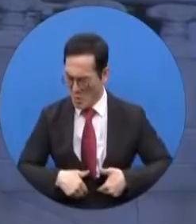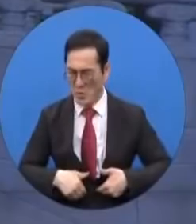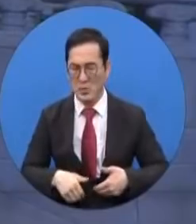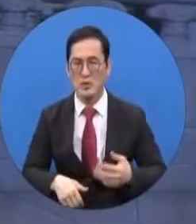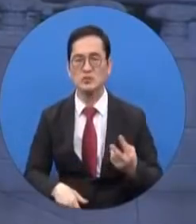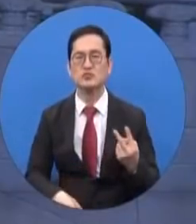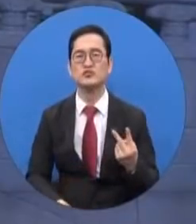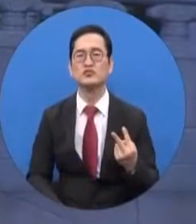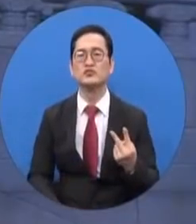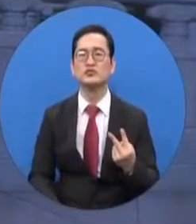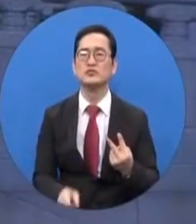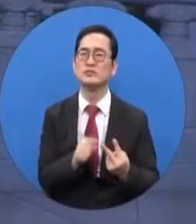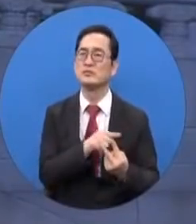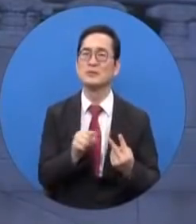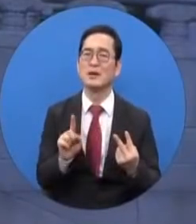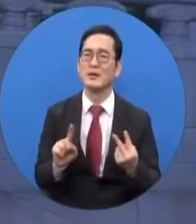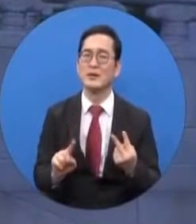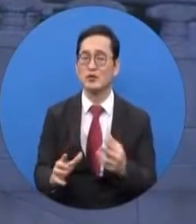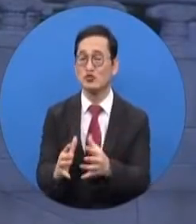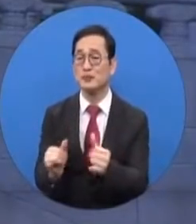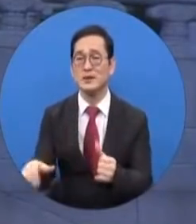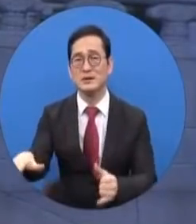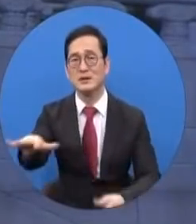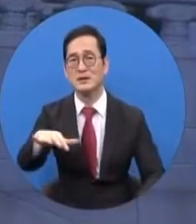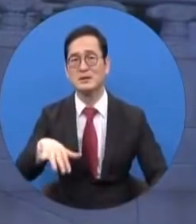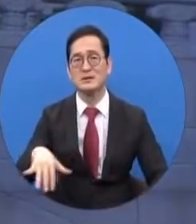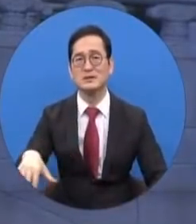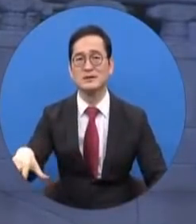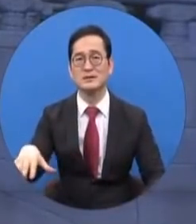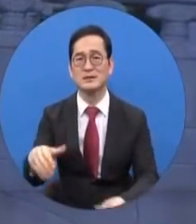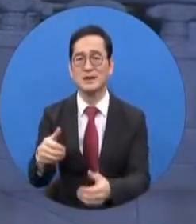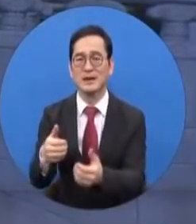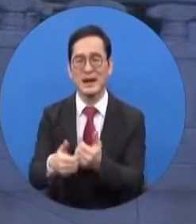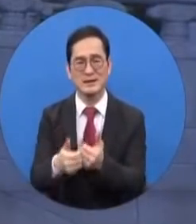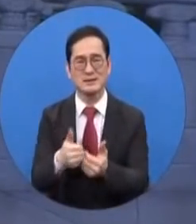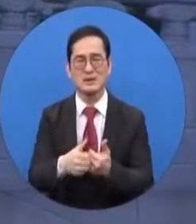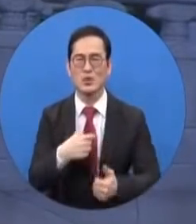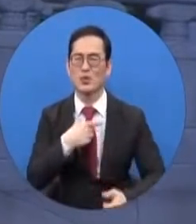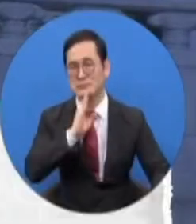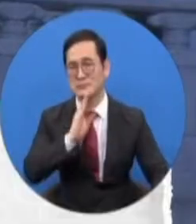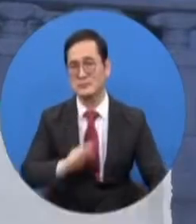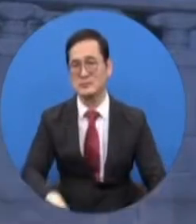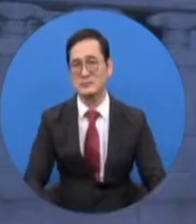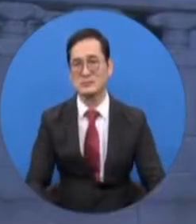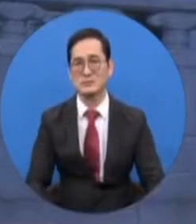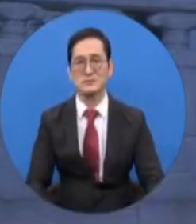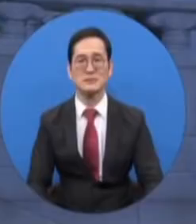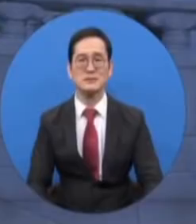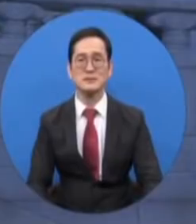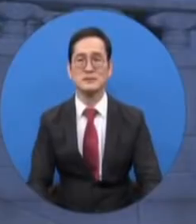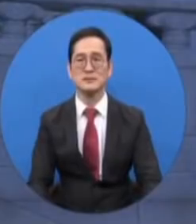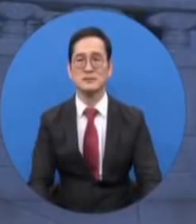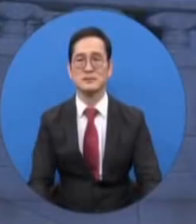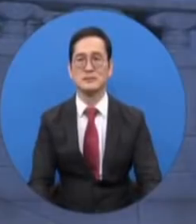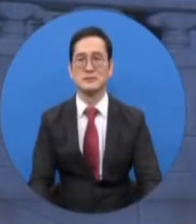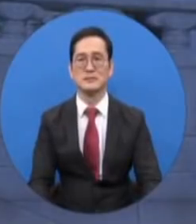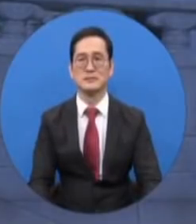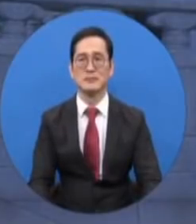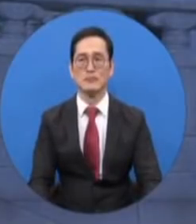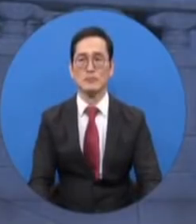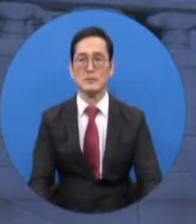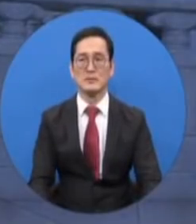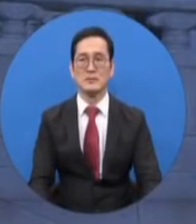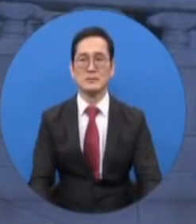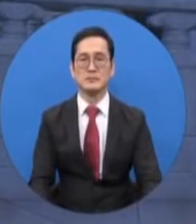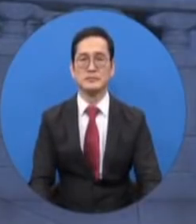때문에 극과 극으로 양측 모두 다 달려가지 않을 것이다 라는 생각도 듭니다. 무리한 요구 아니다. 안 도와주는 거다.